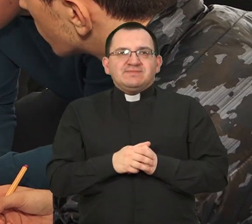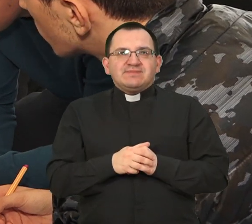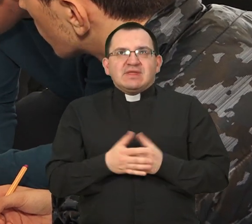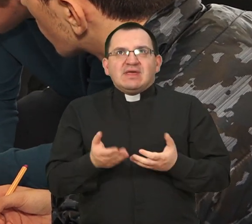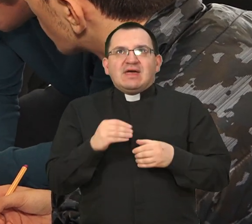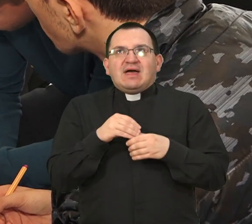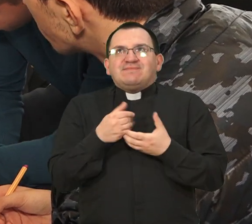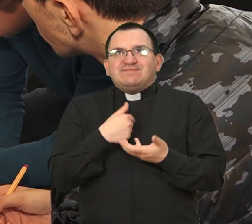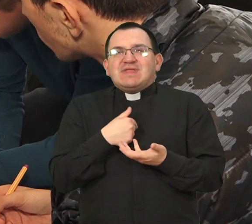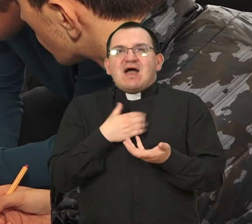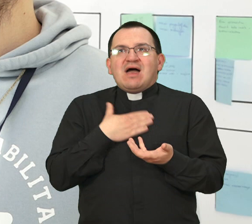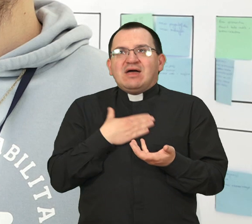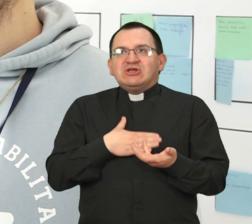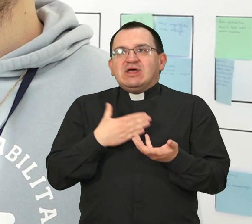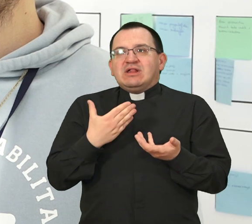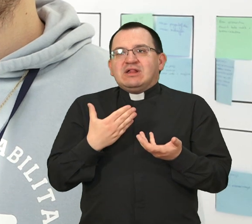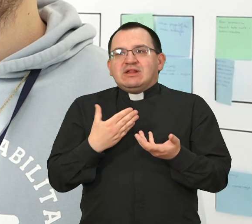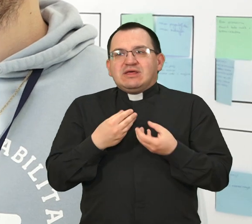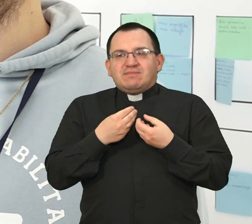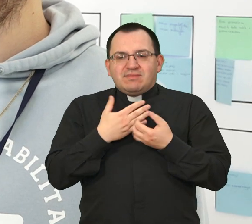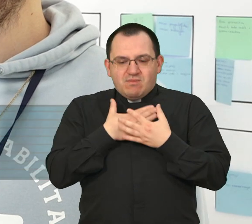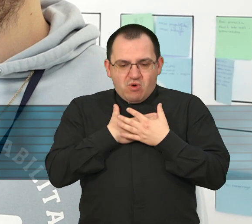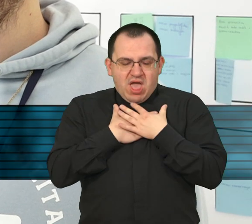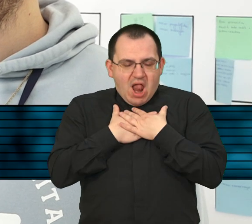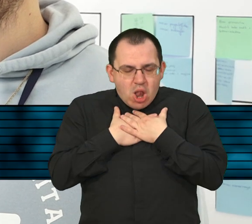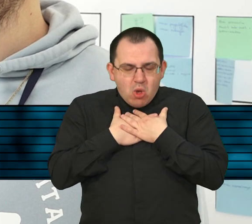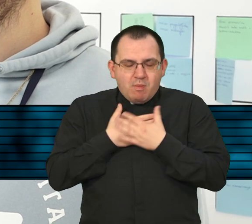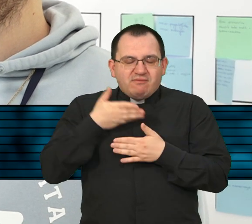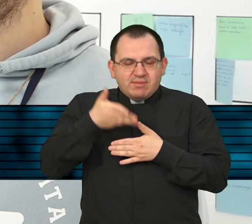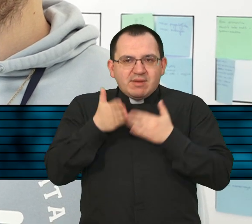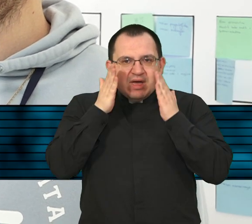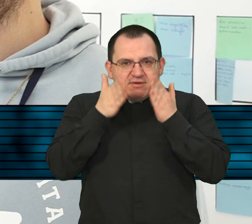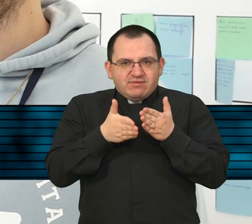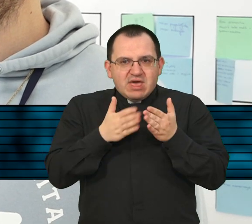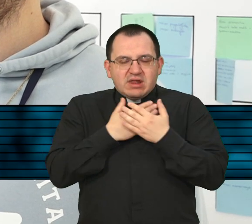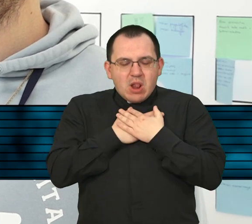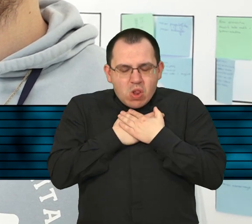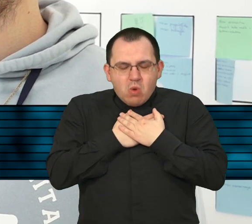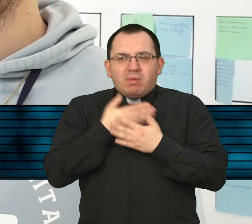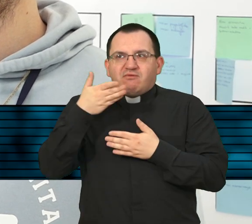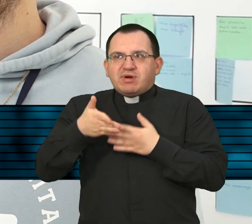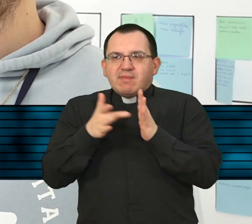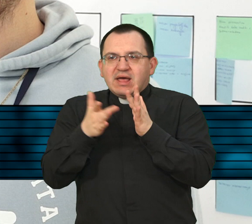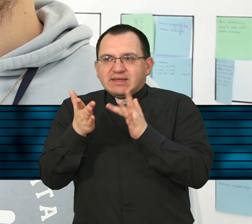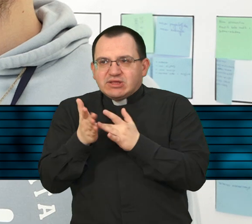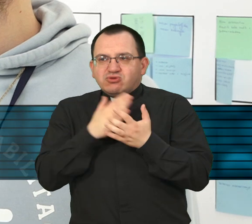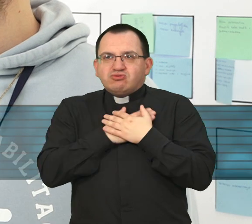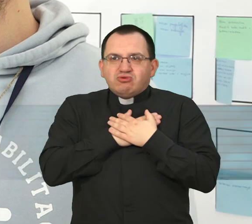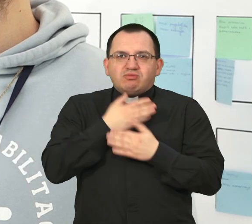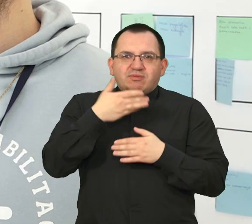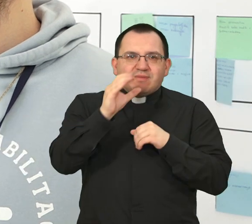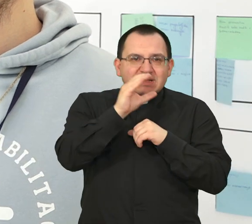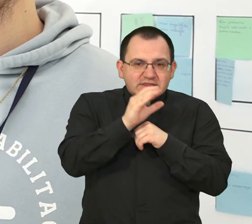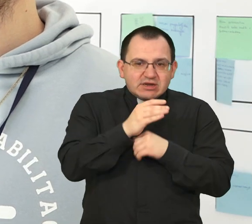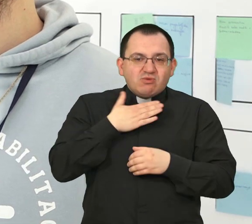Zapravo ja bih želio tu ljubav prema vjeri, ljubav prema Kristu i prema crkvi pretočiti